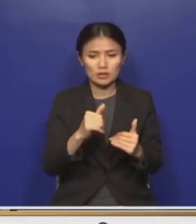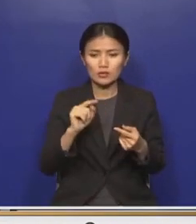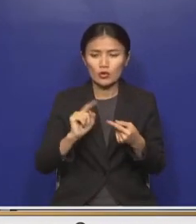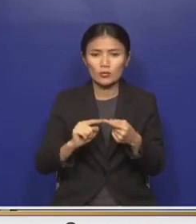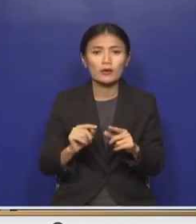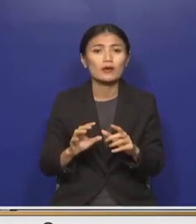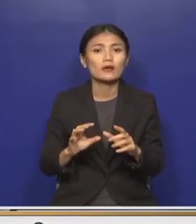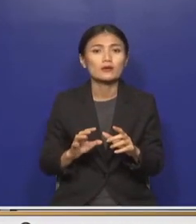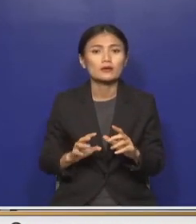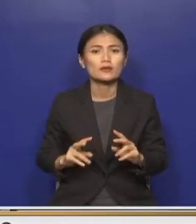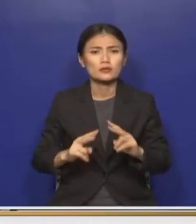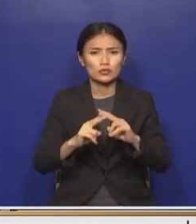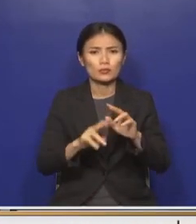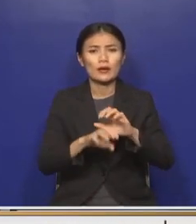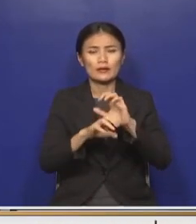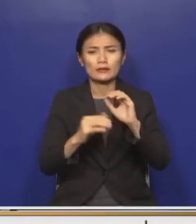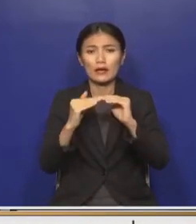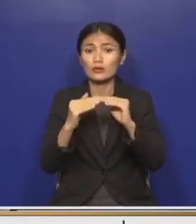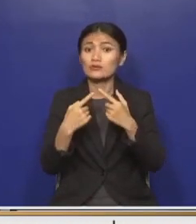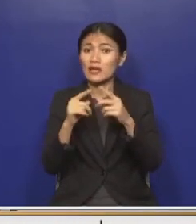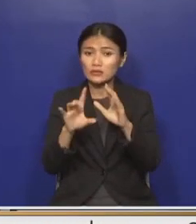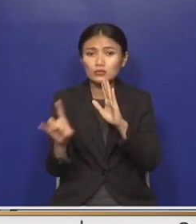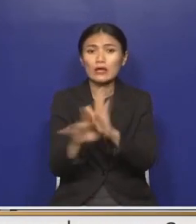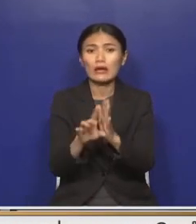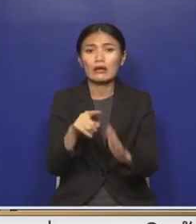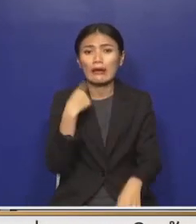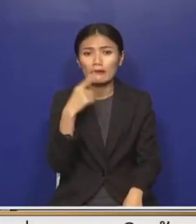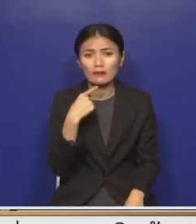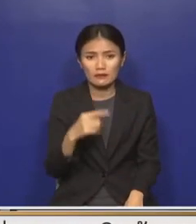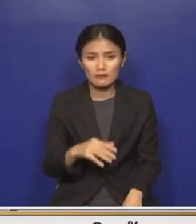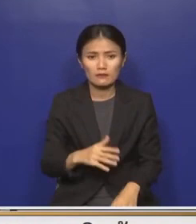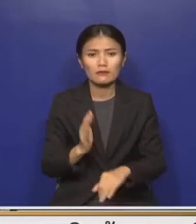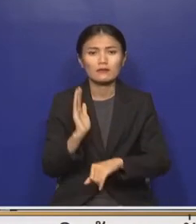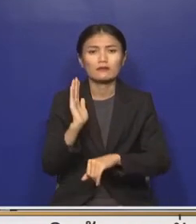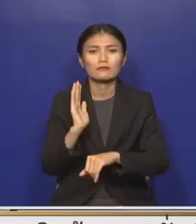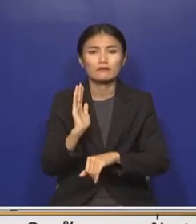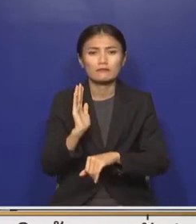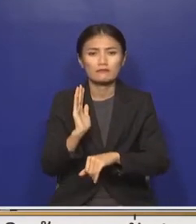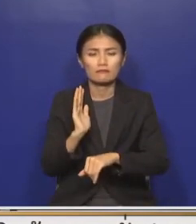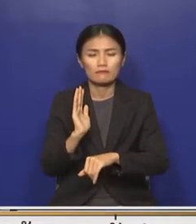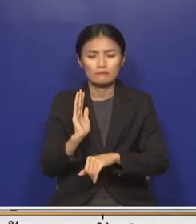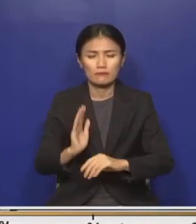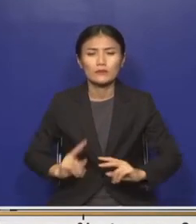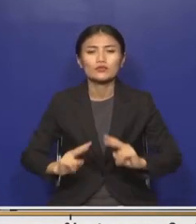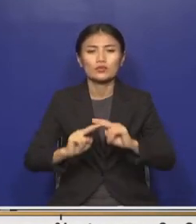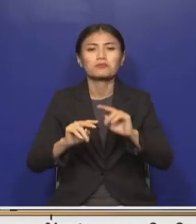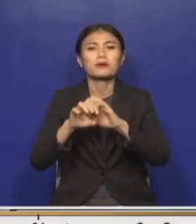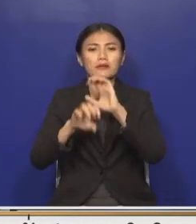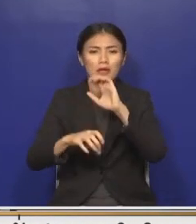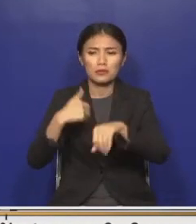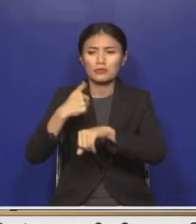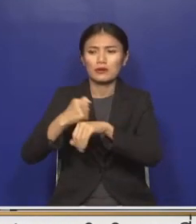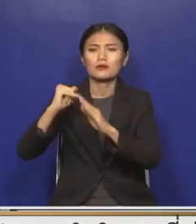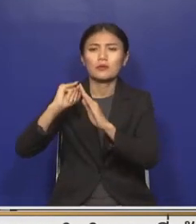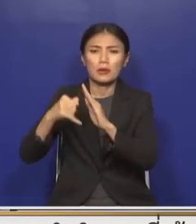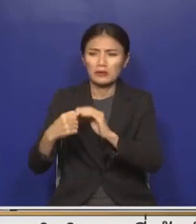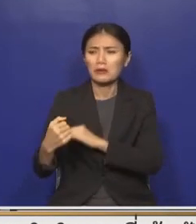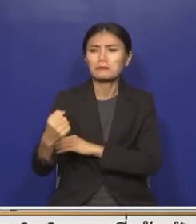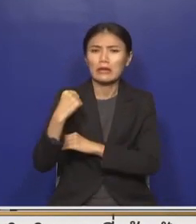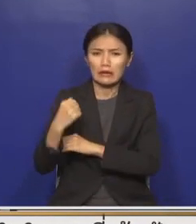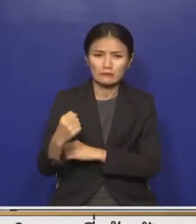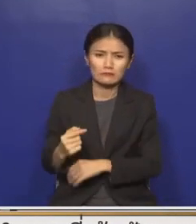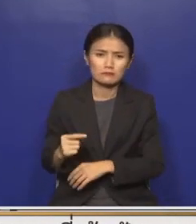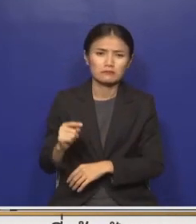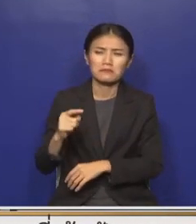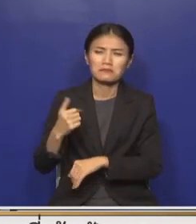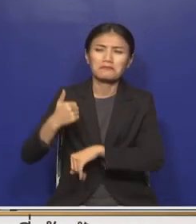ายอำนาดิทแ้จริงครับ อยู่กับมาหสไยแนอนครั ไม่วารุยงานไหน ถามีความเห็นไม่ตรงกับไล